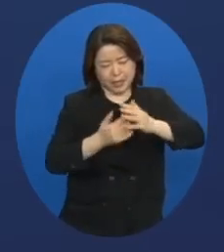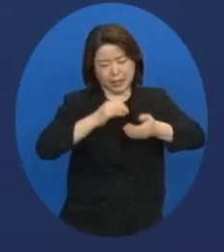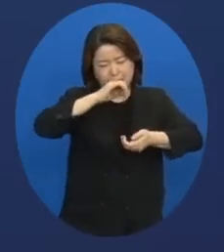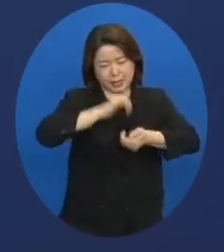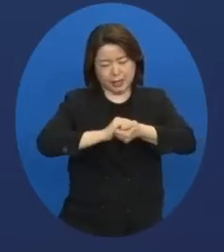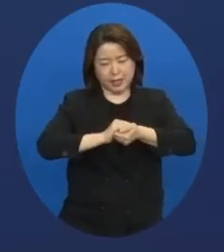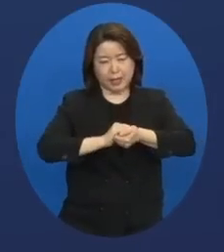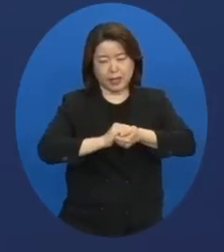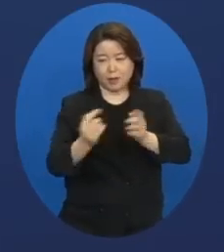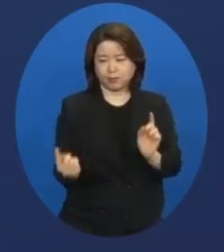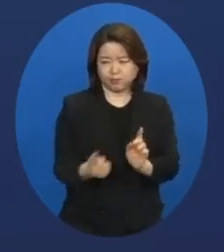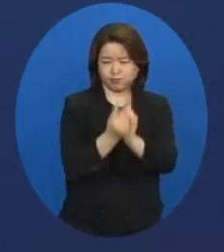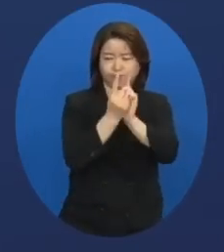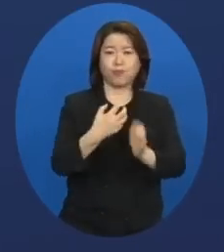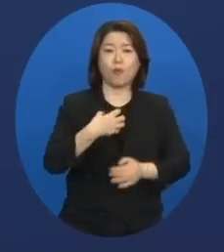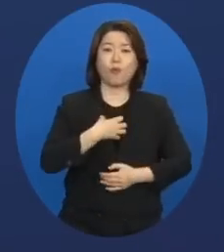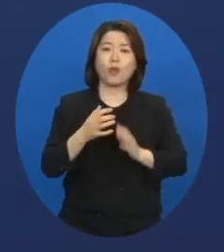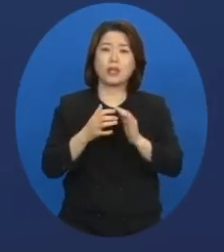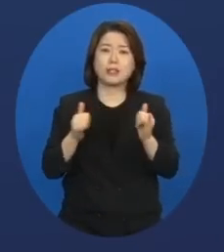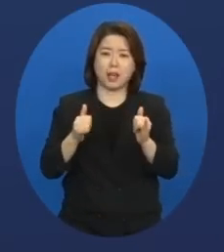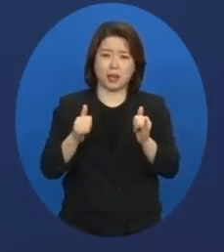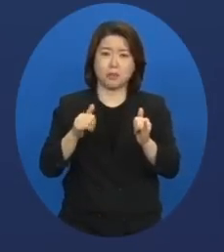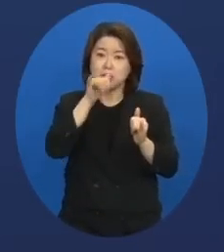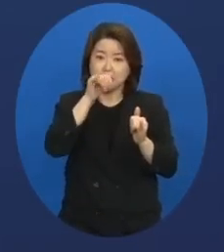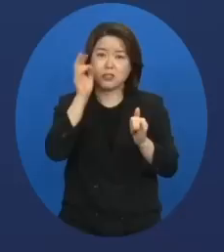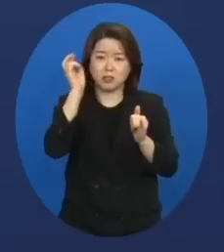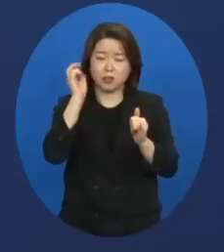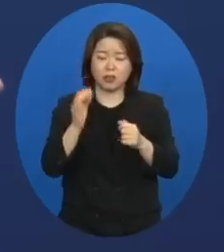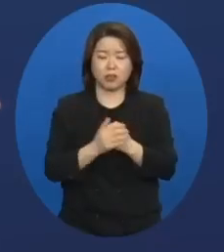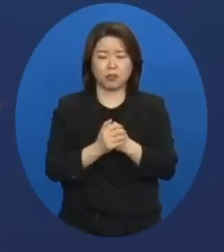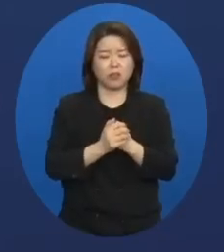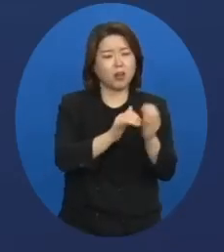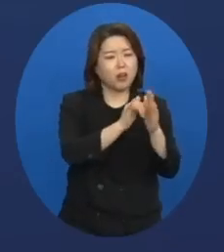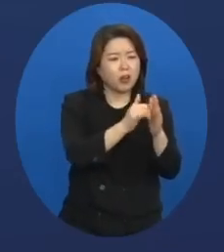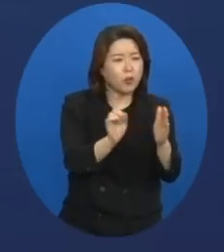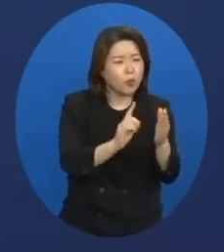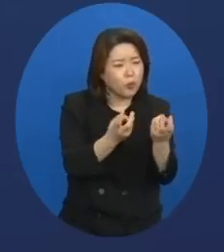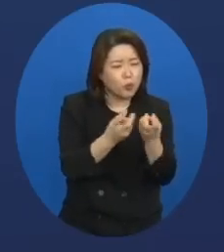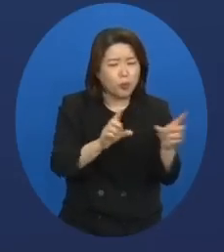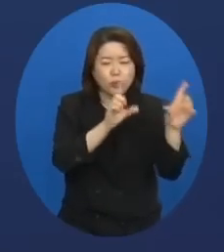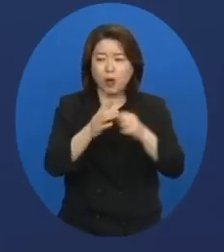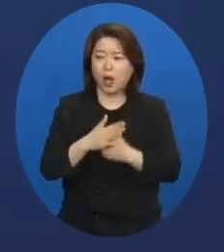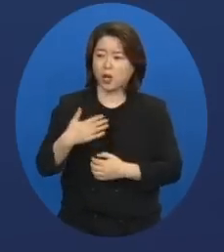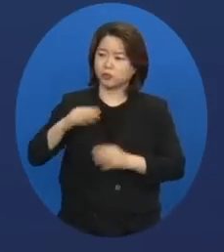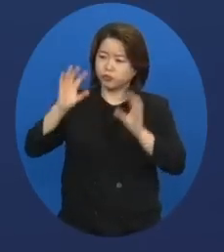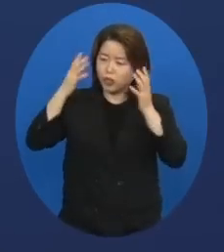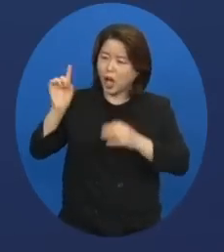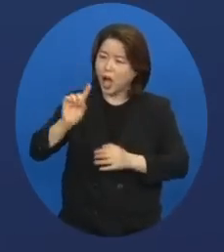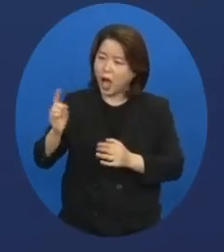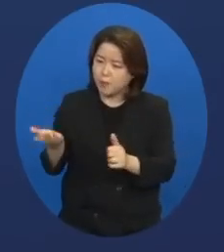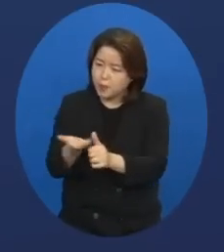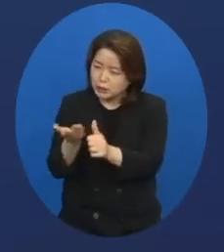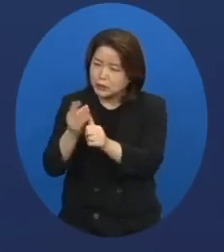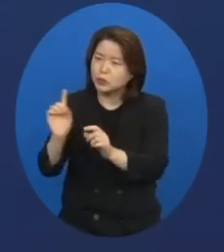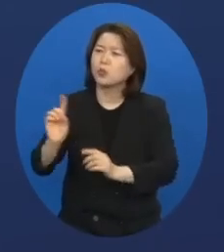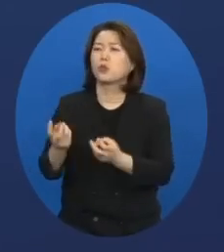상황에 있는 분들이 있으실 겁니다. 가족은 어떻게 살아야 되나? 우리 아이들은 어떻게 길러야